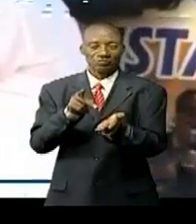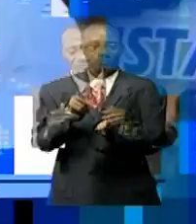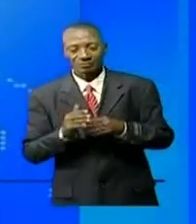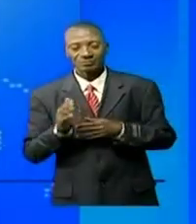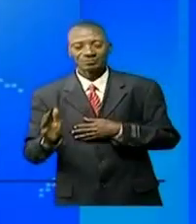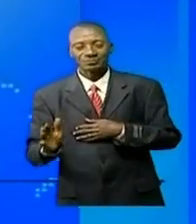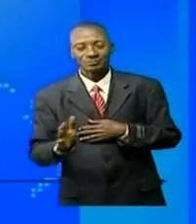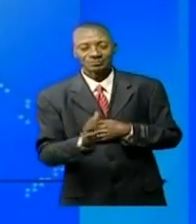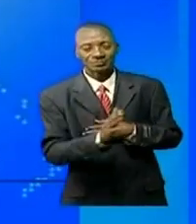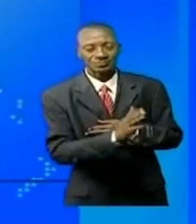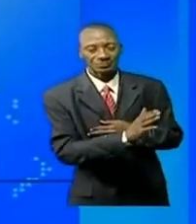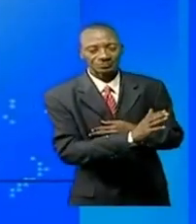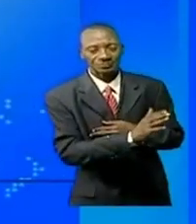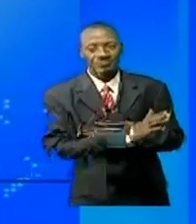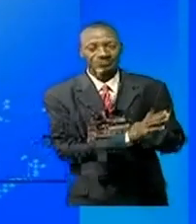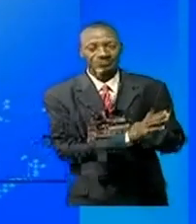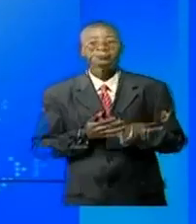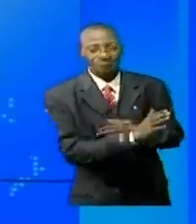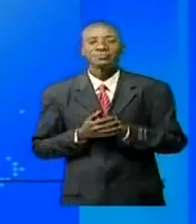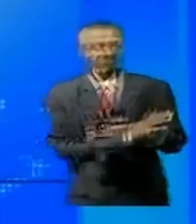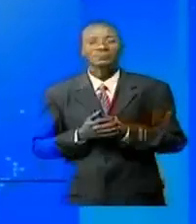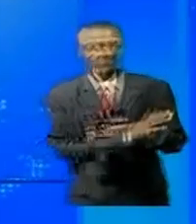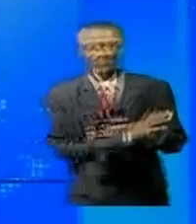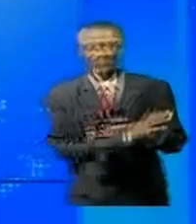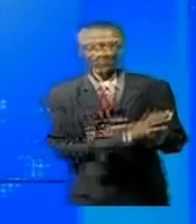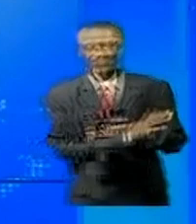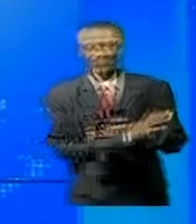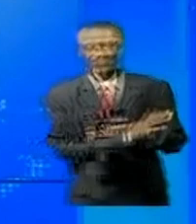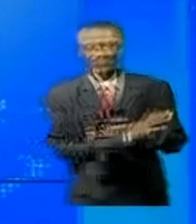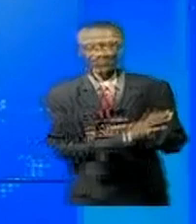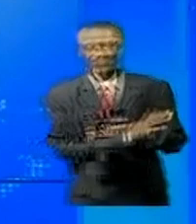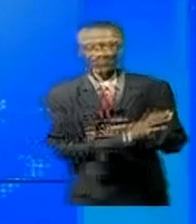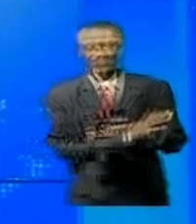De la couverture sanitaire universelle et...